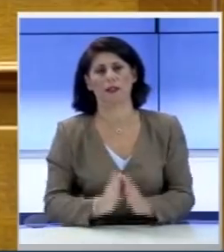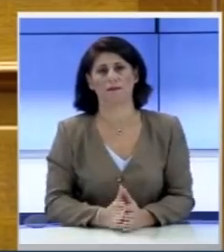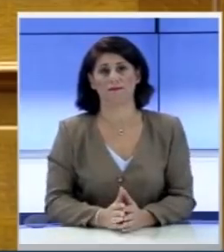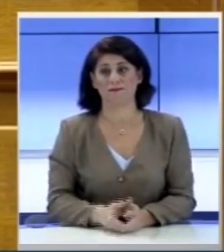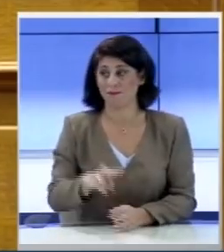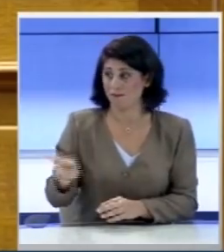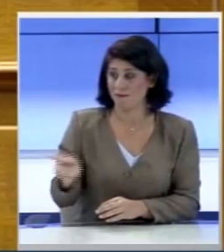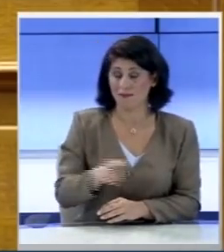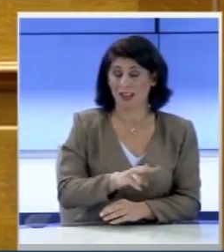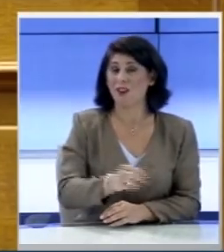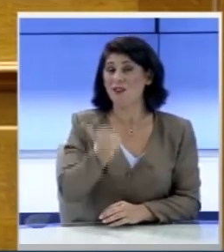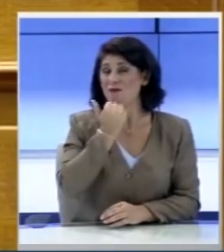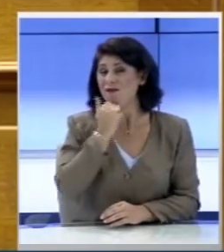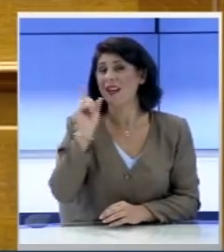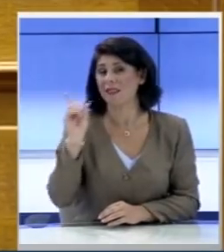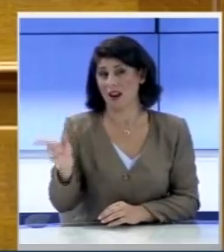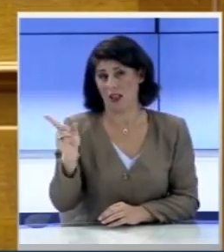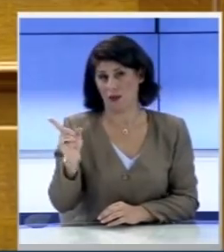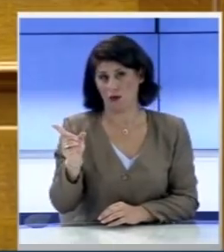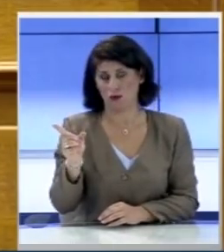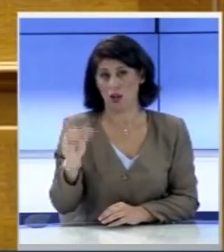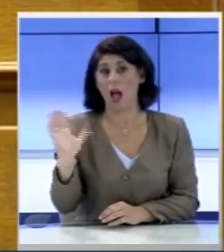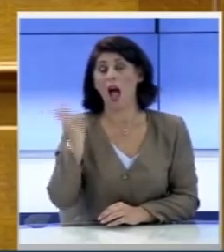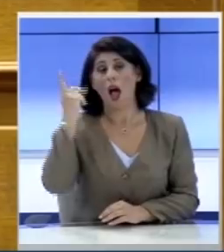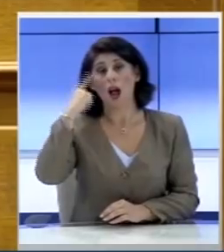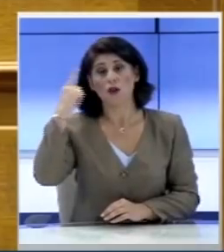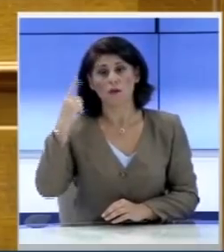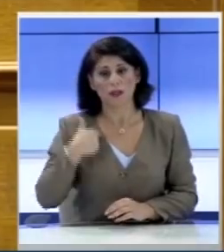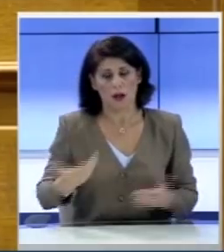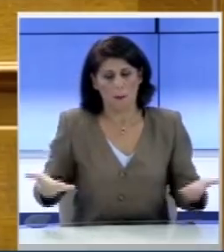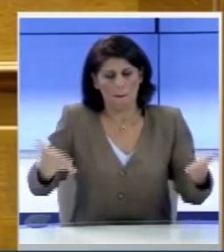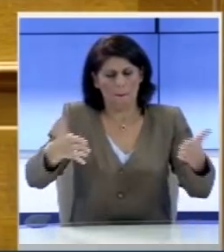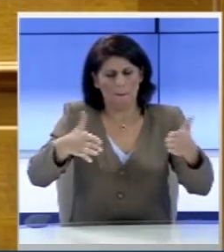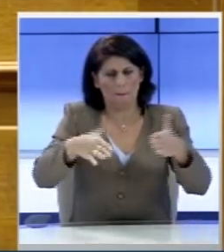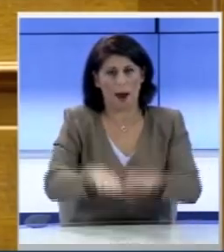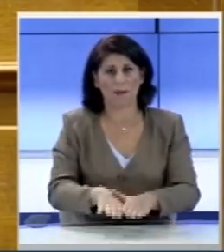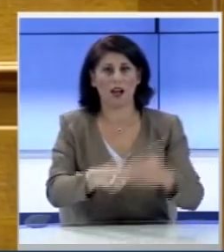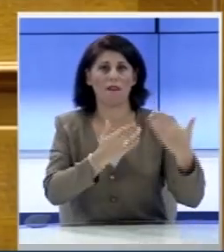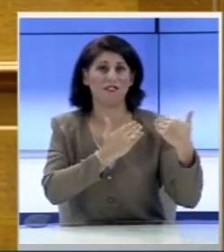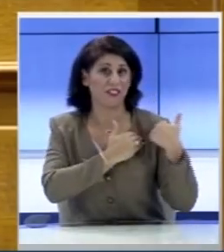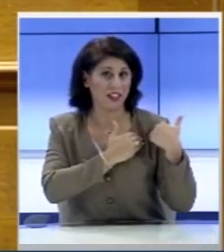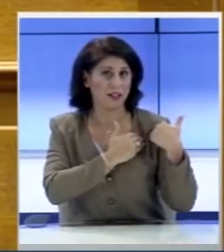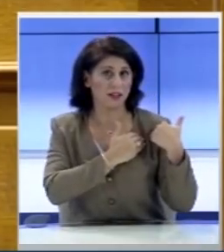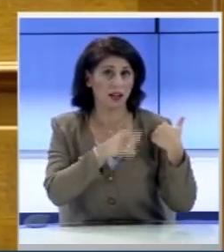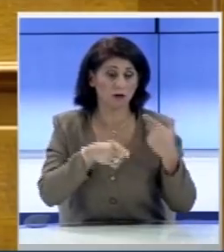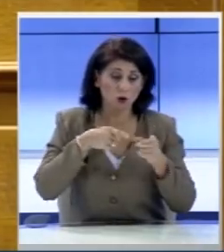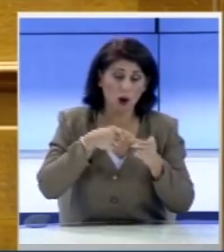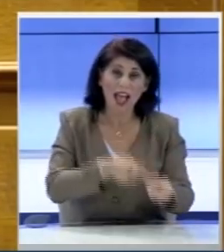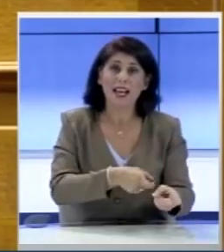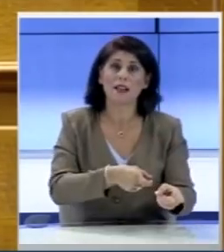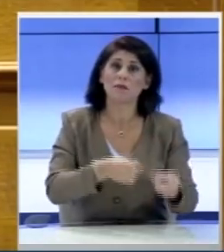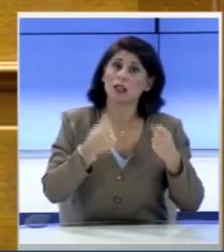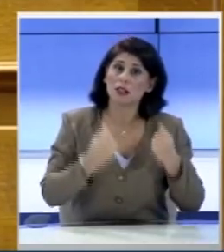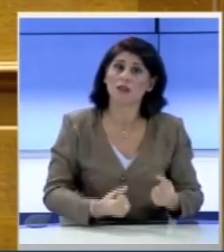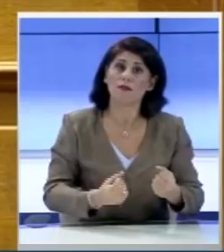Είστε βαθιά γελασμένοι αν νομίζετε ότι θα κουκουλώσετε τις ευθύνες σας για το έγκλημα σε βάρος